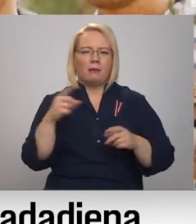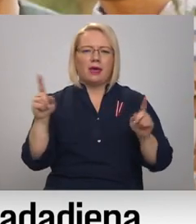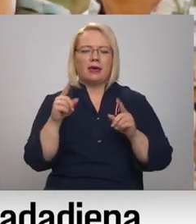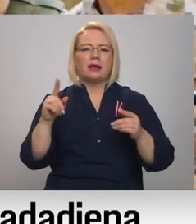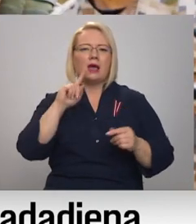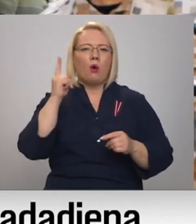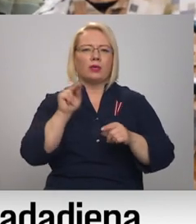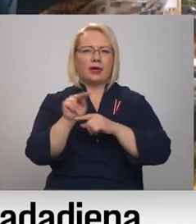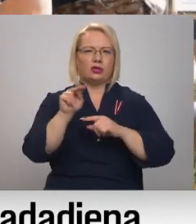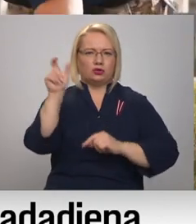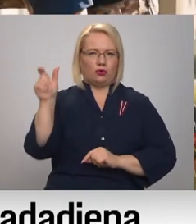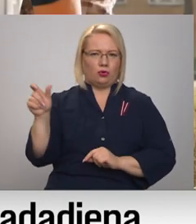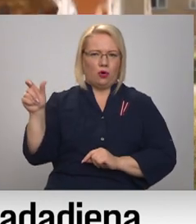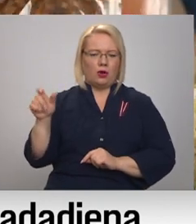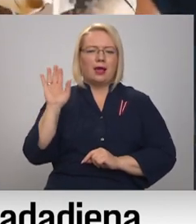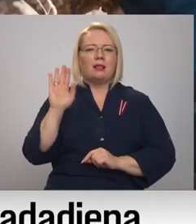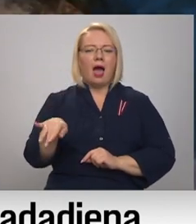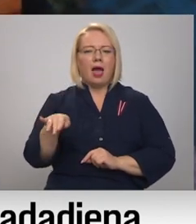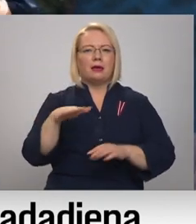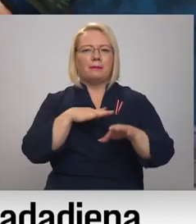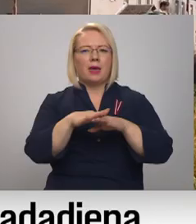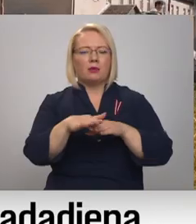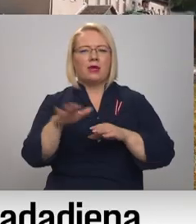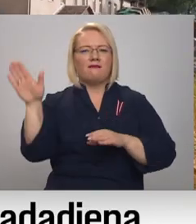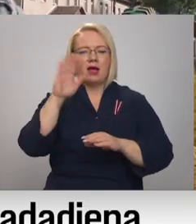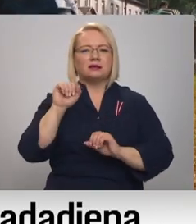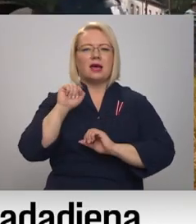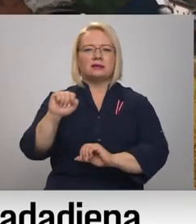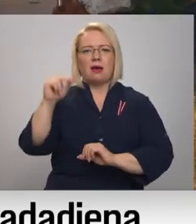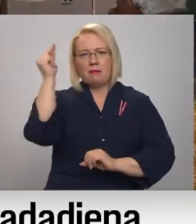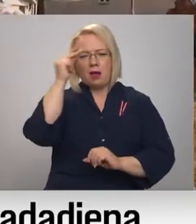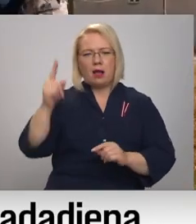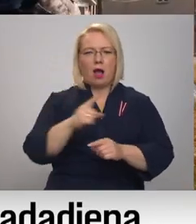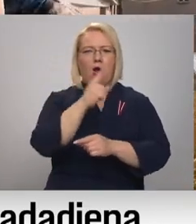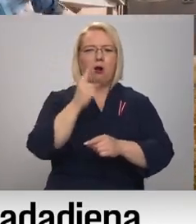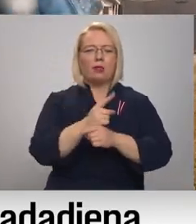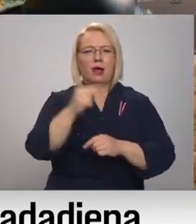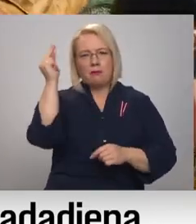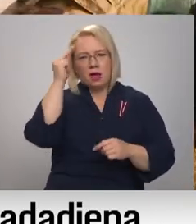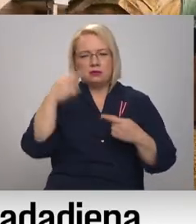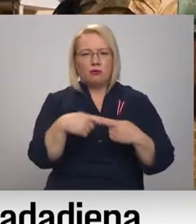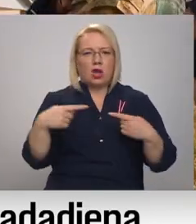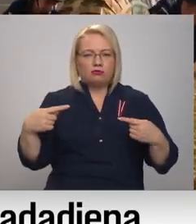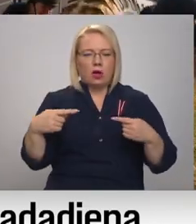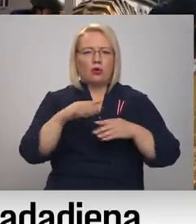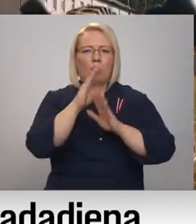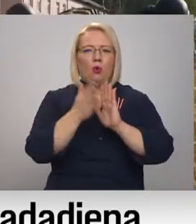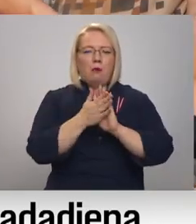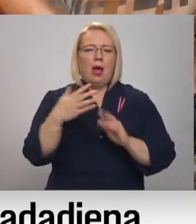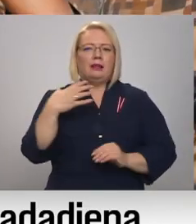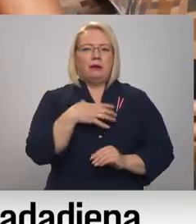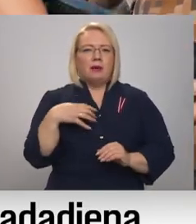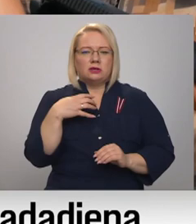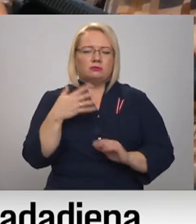instruktori, jo, lai realizētu valsts aizsardzības mācību kā obligāto priekšmetu, kopumā būs